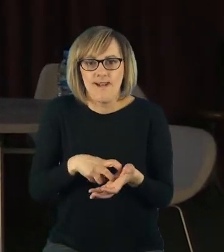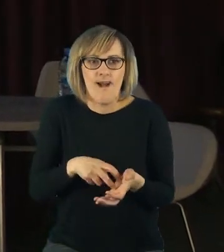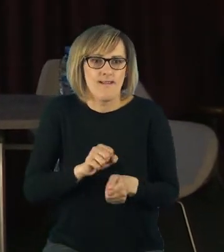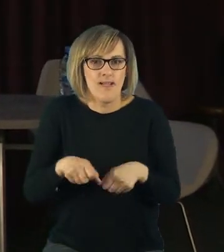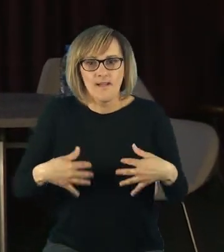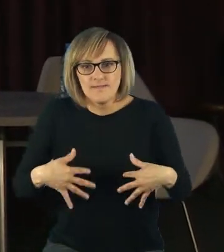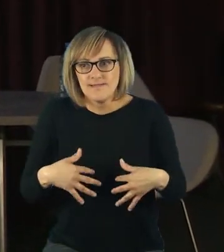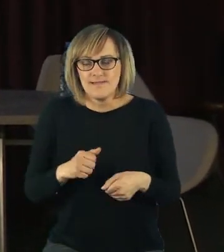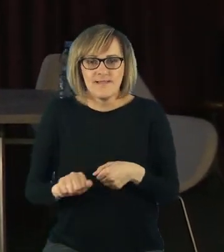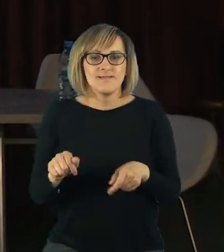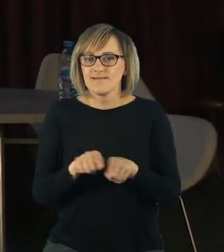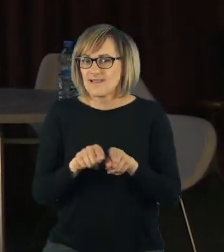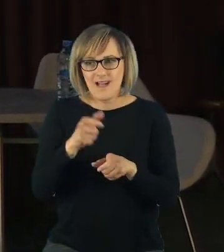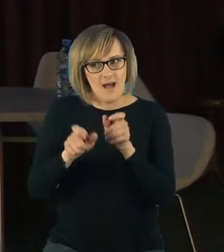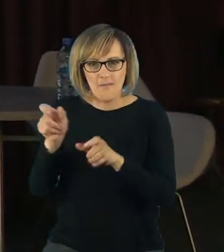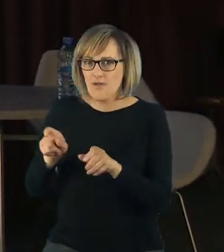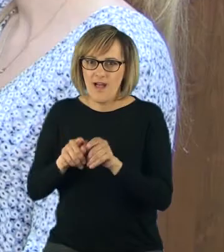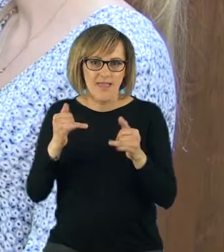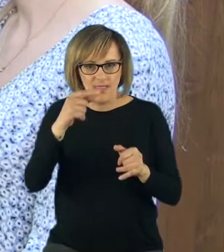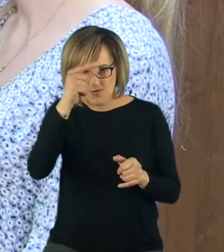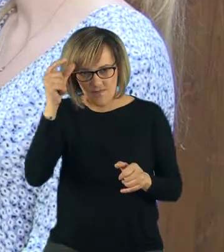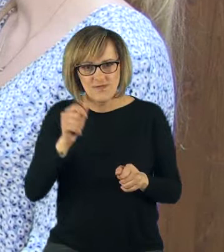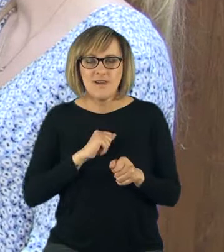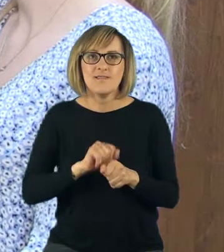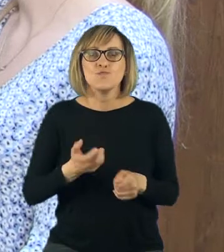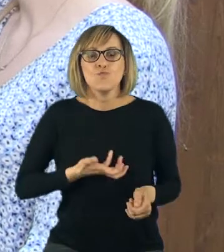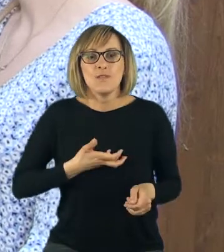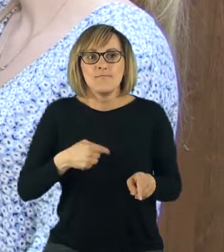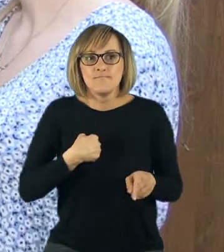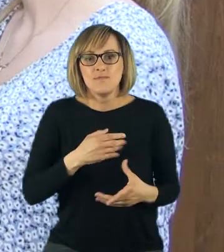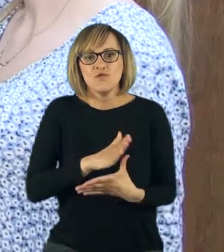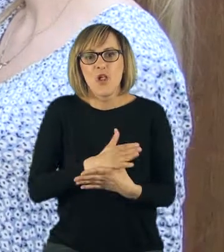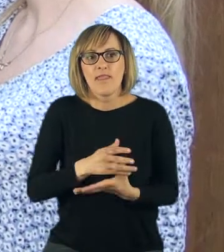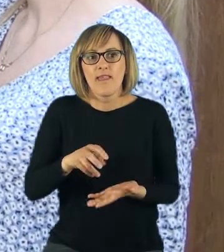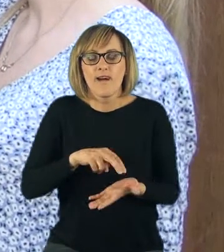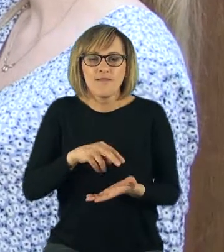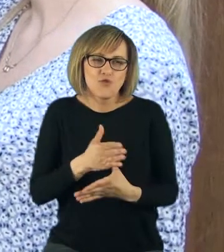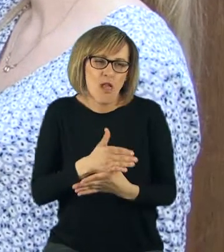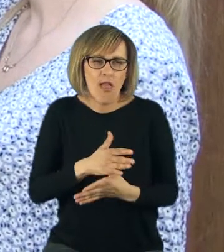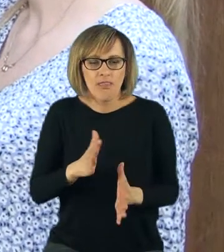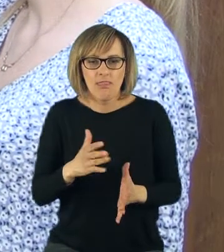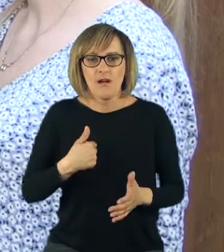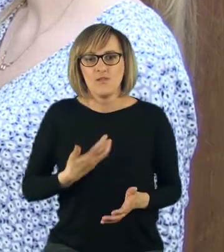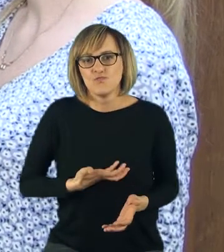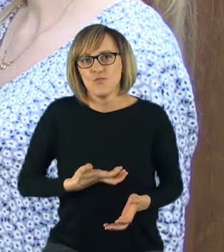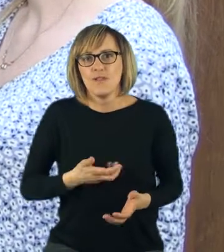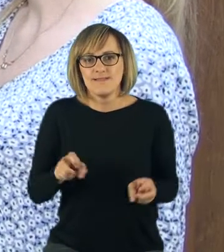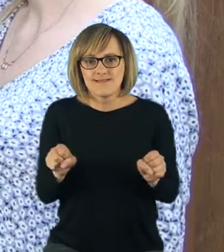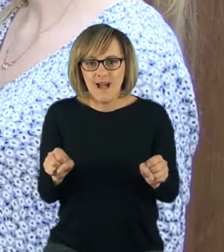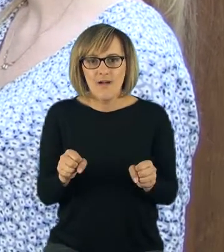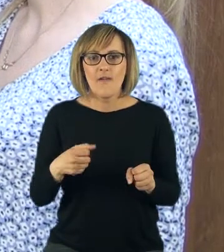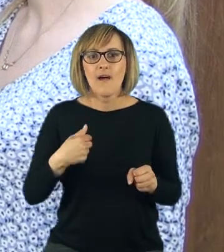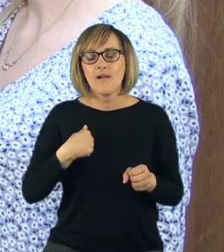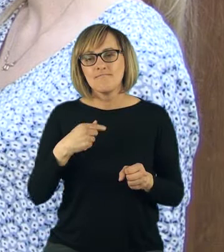specjalnie ponad średnią, powiedzmy, jeżeli jest takie coś jak średnia strachu, tylko że trochę mnie opuszcza